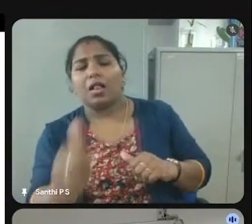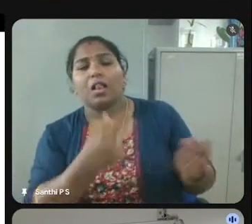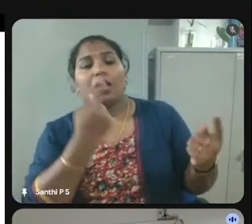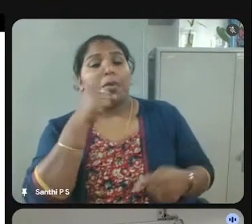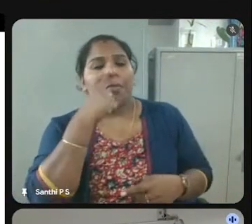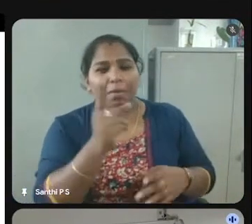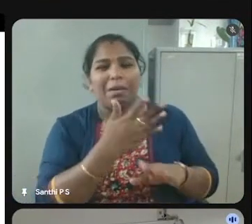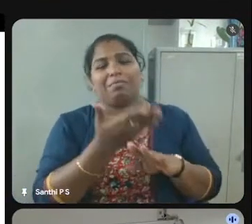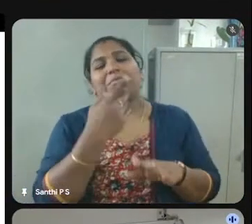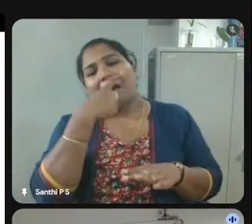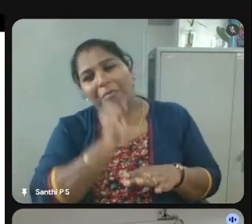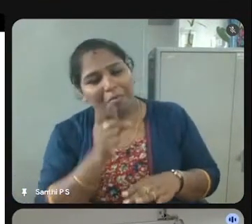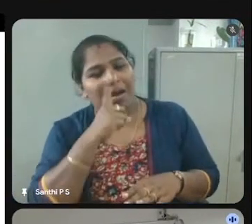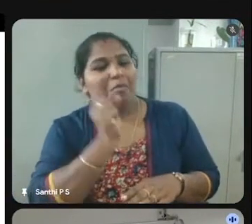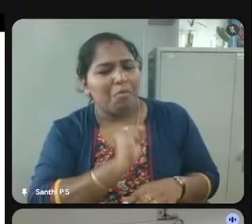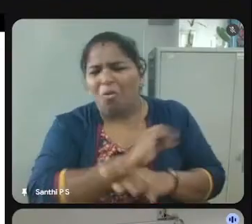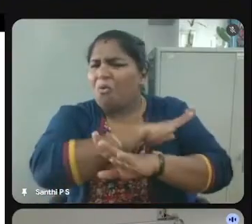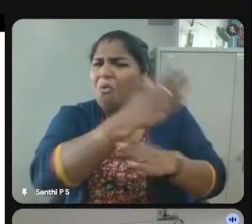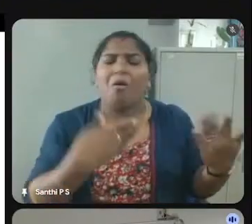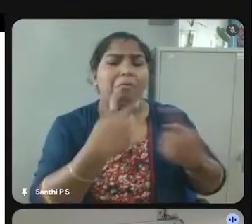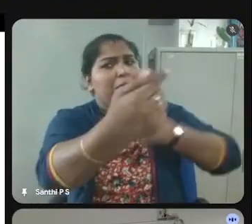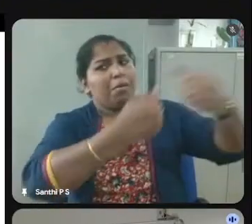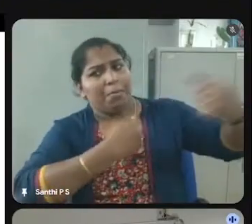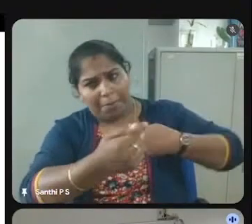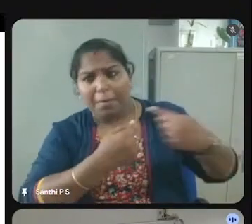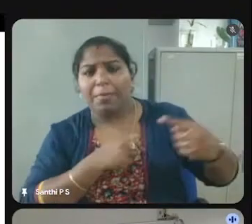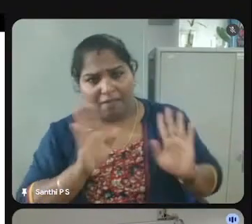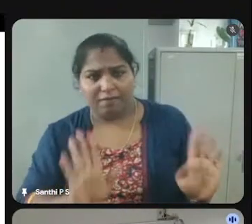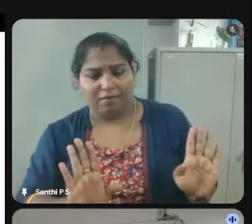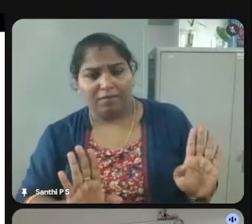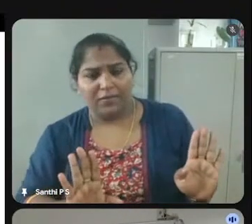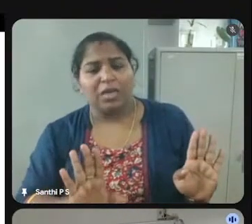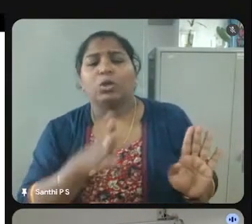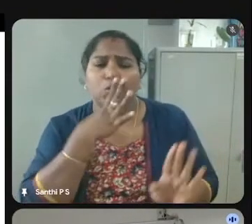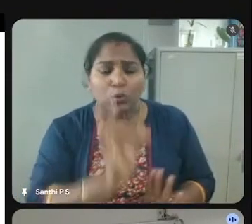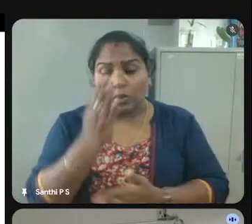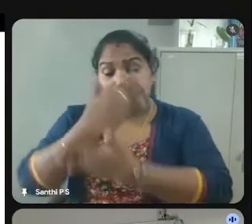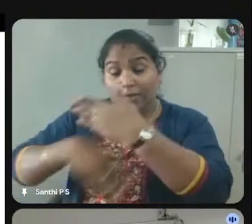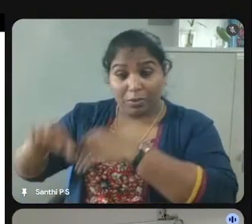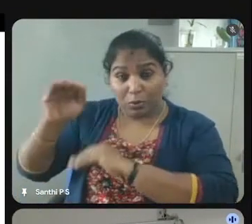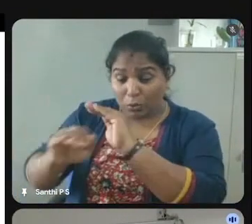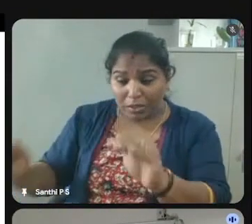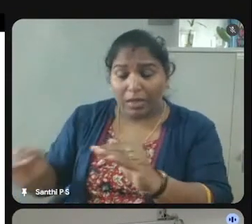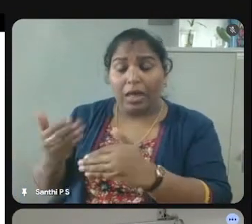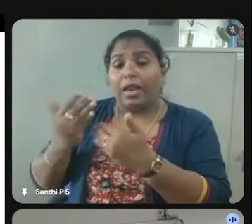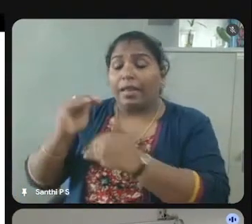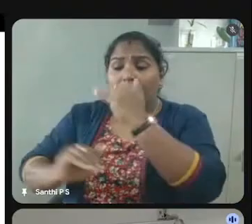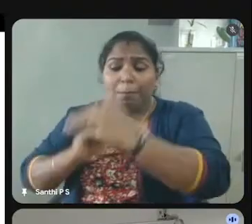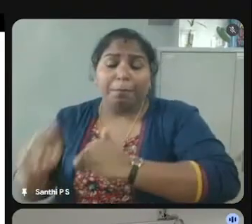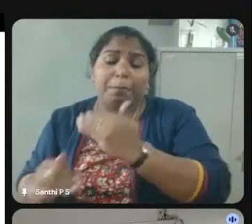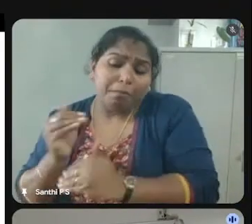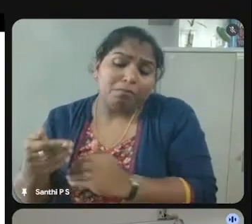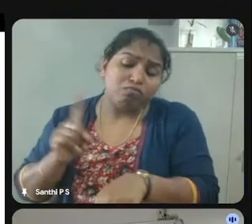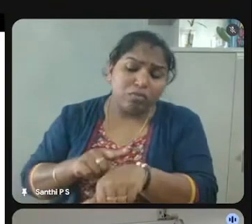മെയിൻറ്റെയിൻ ചെയ്യുക എന്നുള്ളത്. അപ്പൊ നമ്മുടെ ഭിന്നശേഷിക്കാരായിട്ടുള്ള കുഞ്ഞുങ്ങളെ സംബന്ധിച്ചിടത്തോളം നമുക്ക് എക്സ്ട്രാ എഫേർട്ട് നമ്മൾ ഇടുന്നത് കൊണ്ട് ആ ചിട്ട കൊണ്ടുവരിക എന്ന് പറയുന്നത്